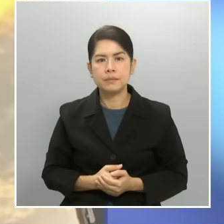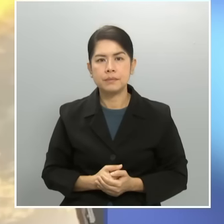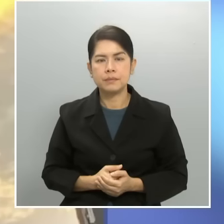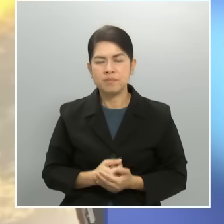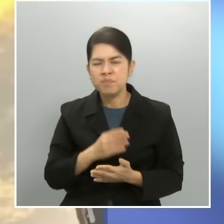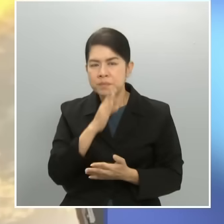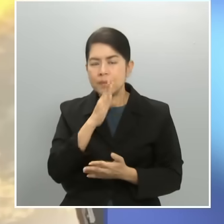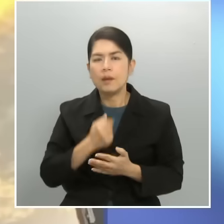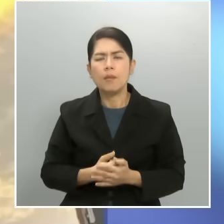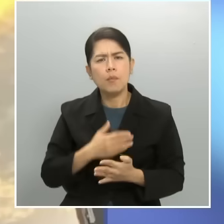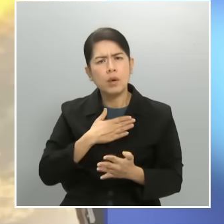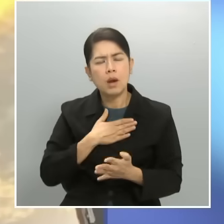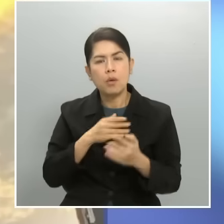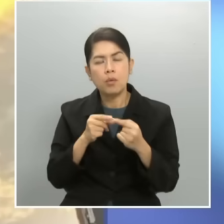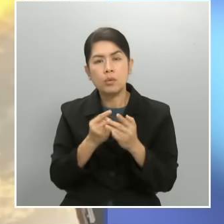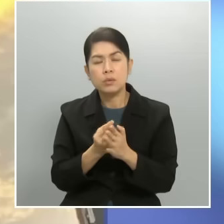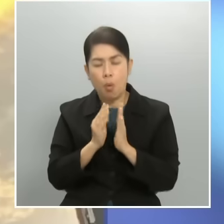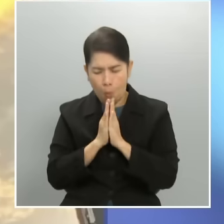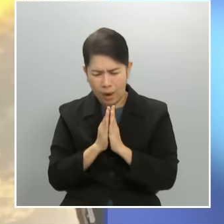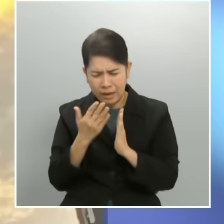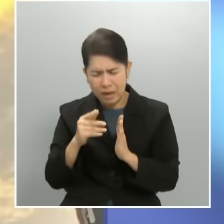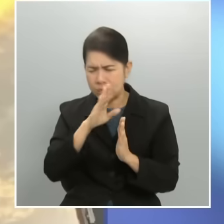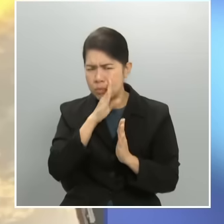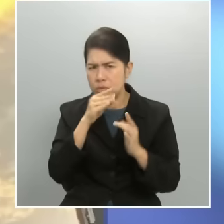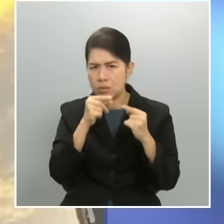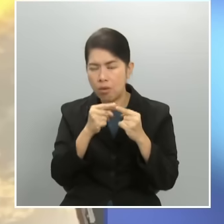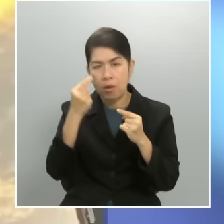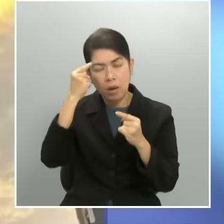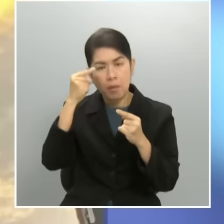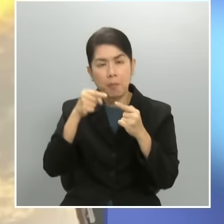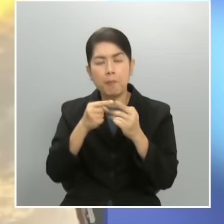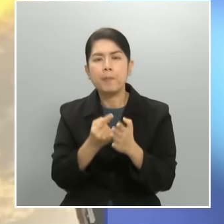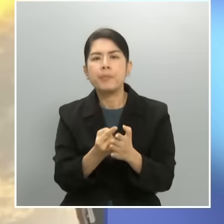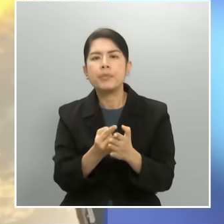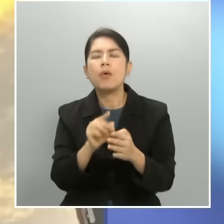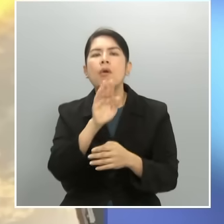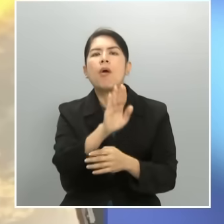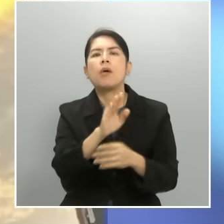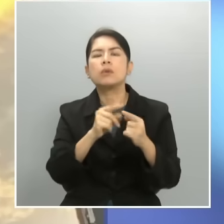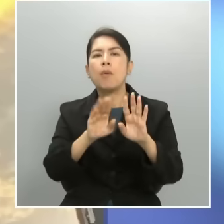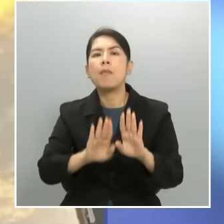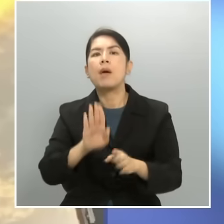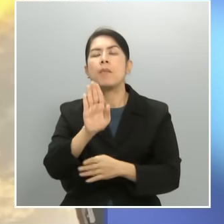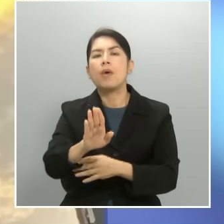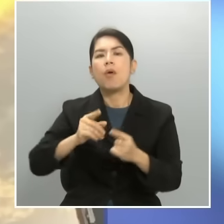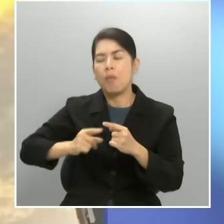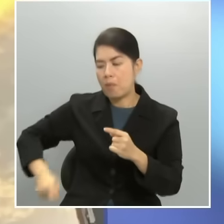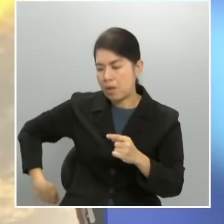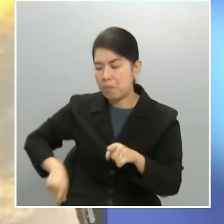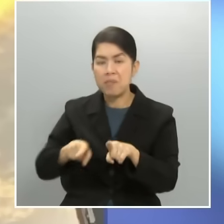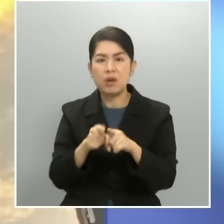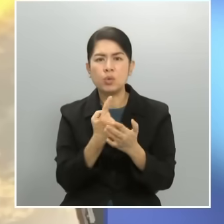แล้วจะต้องเลี้ยงเขาให้อิ่มถ้าไม่อิ่มก็จะกินเขาจะกินคนเลี้ยงเขมรเชื่อว่าเป็นตัวแทนพูด